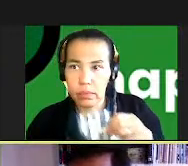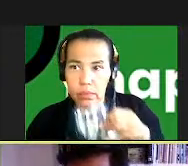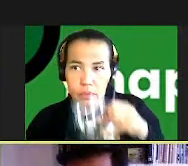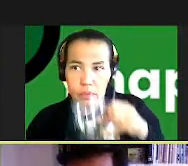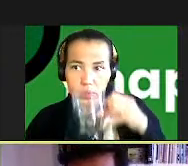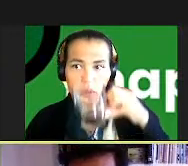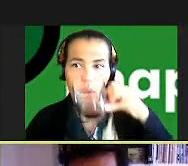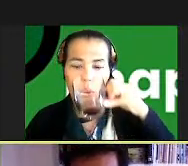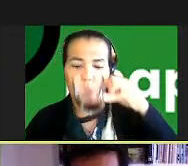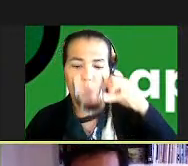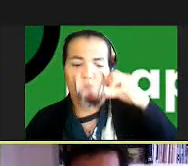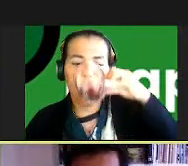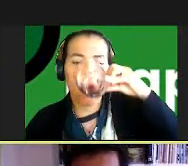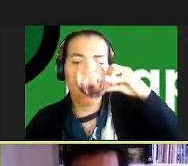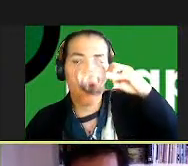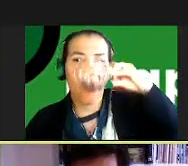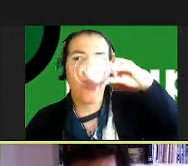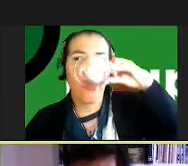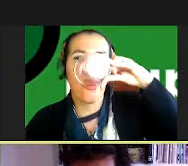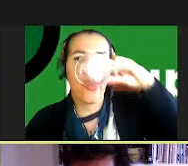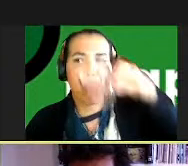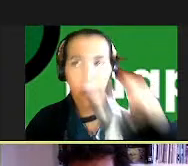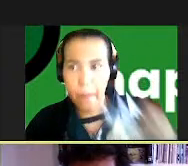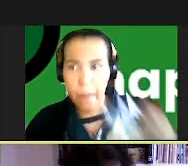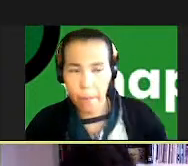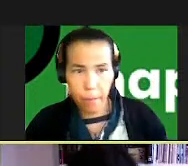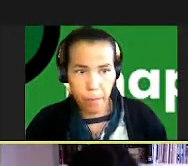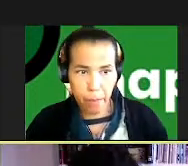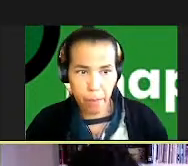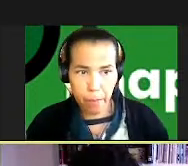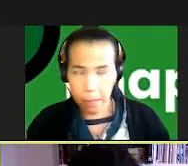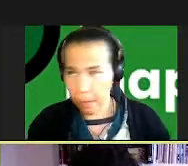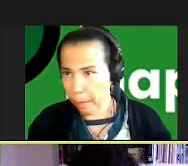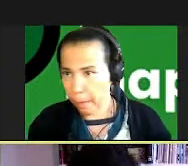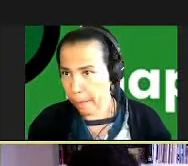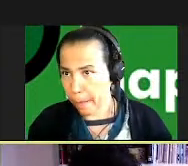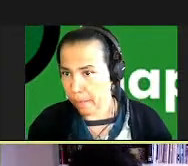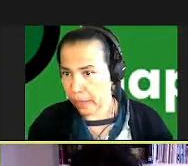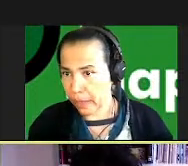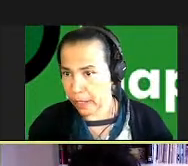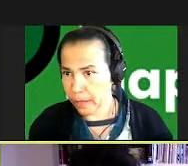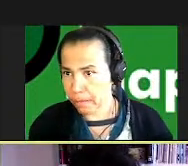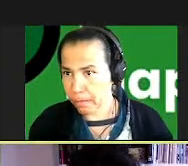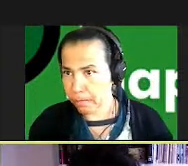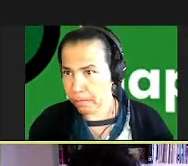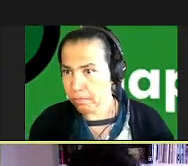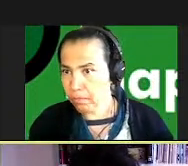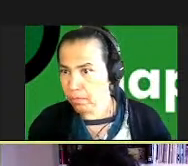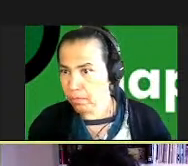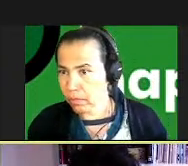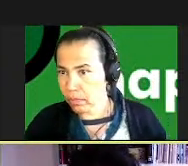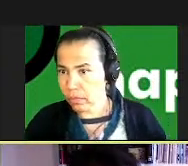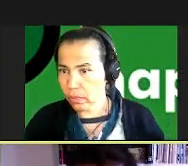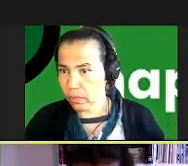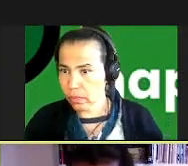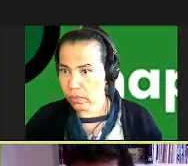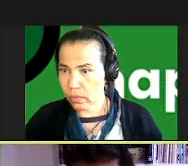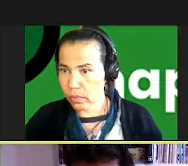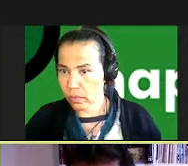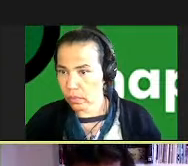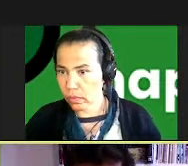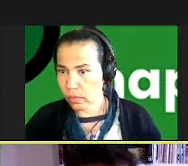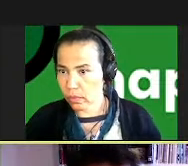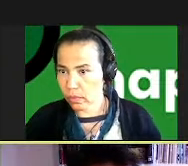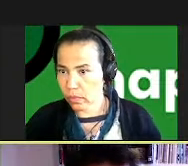Et je pense qu'on peut commencer avec Regina et ensuite, je vais prendre la parole